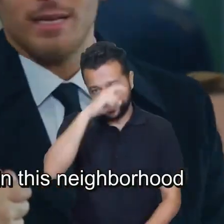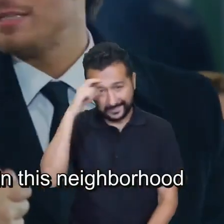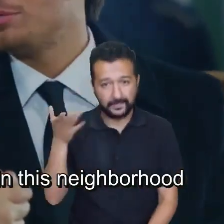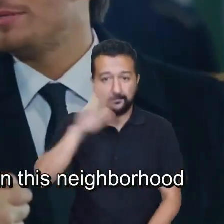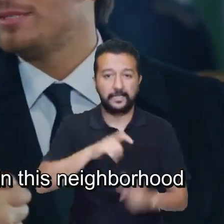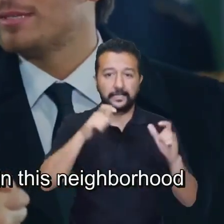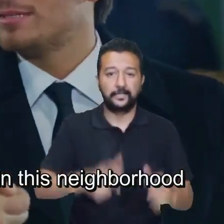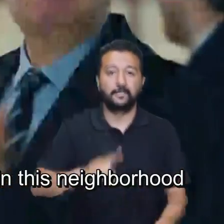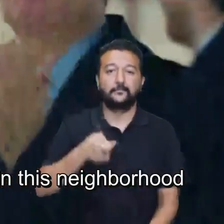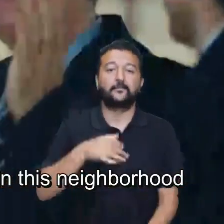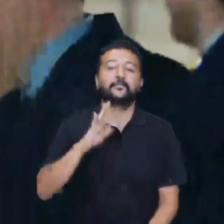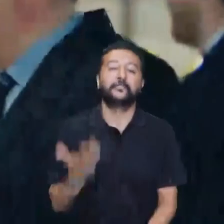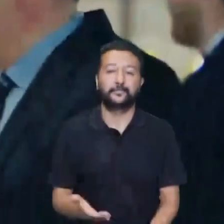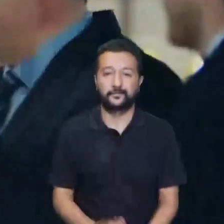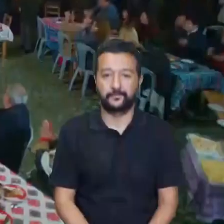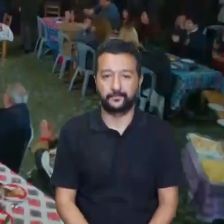sıcaklığı başka nerede bulabilirdik?